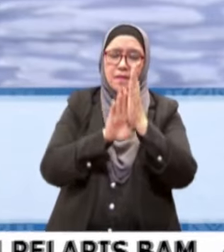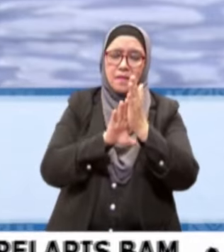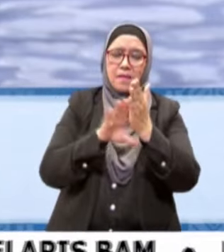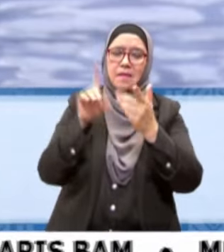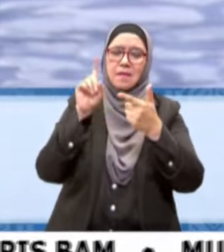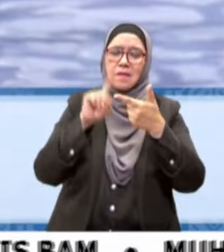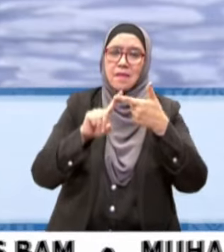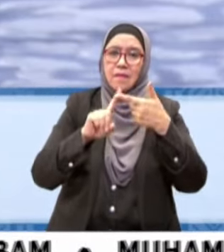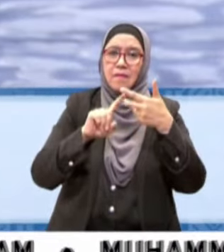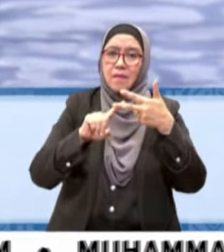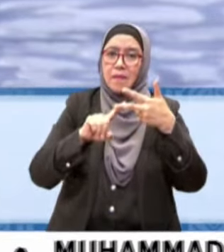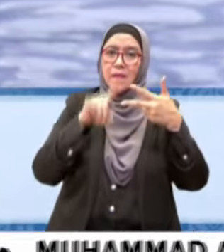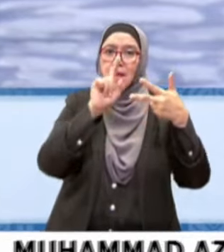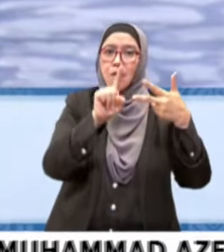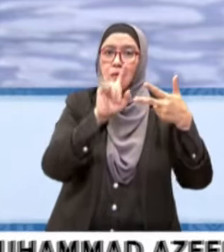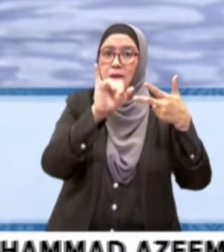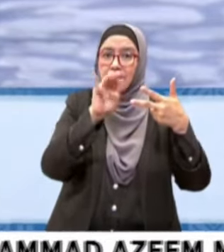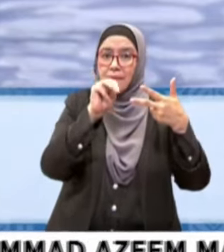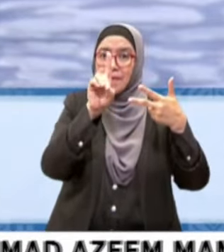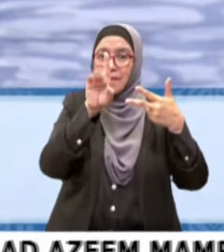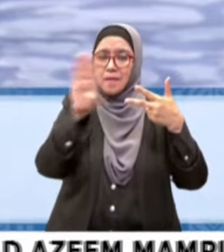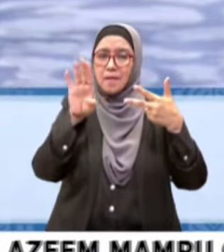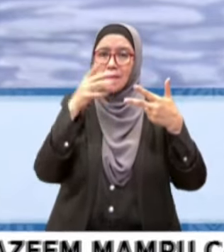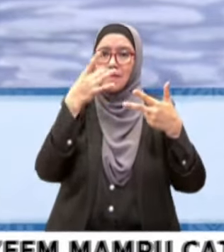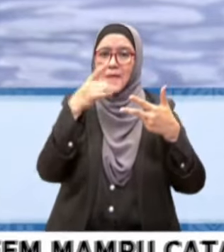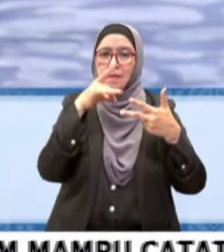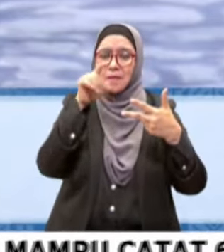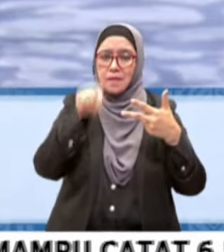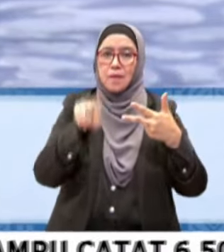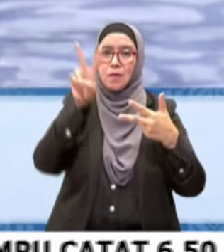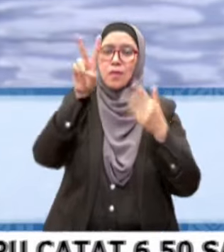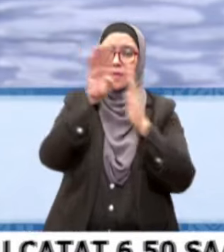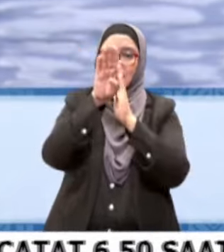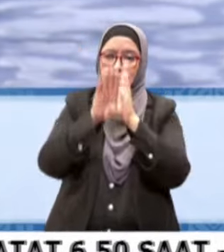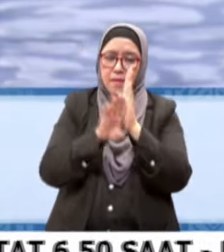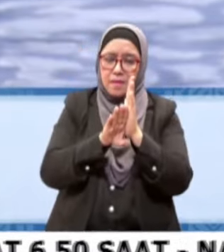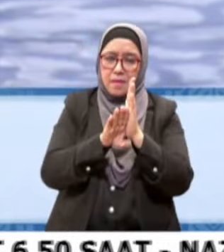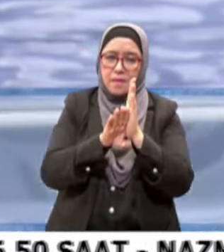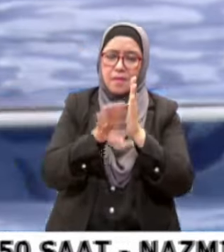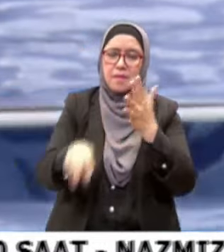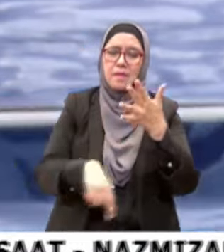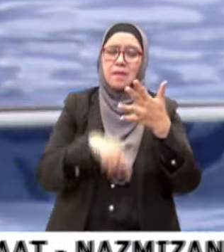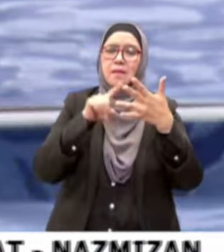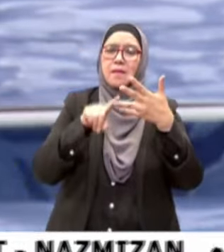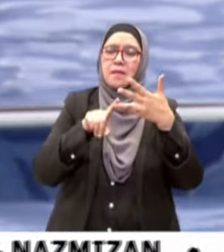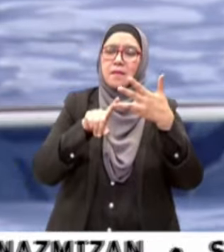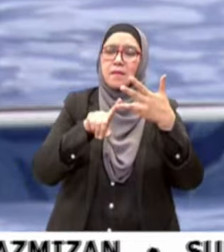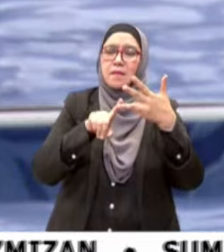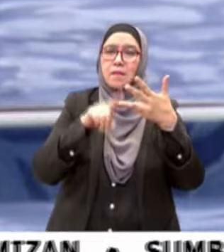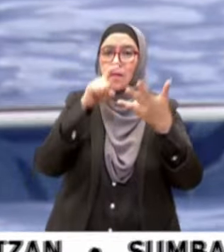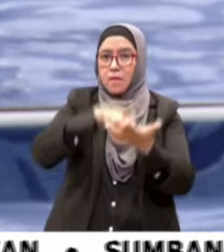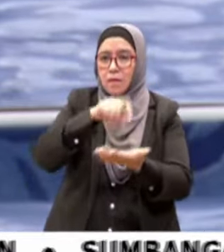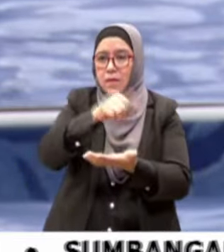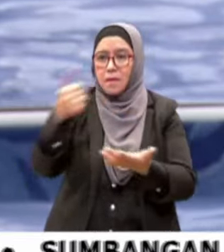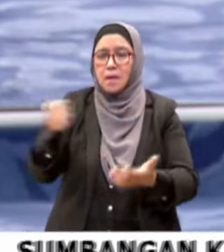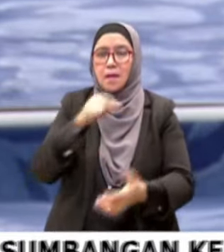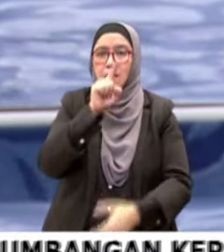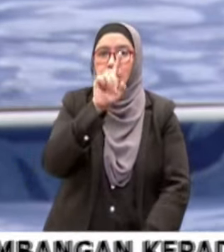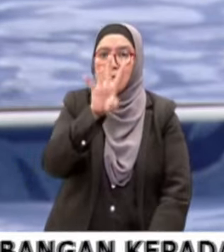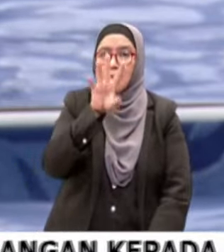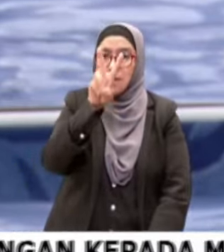kepulauan dua pilihan dan lability lain Pak 142 kepulauan dua jumlah